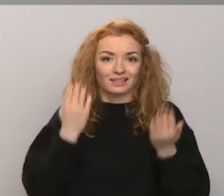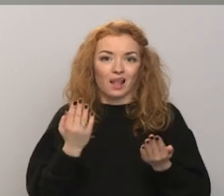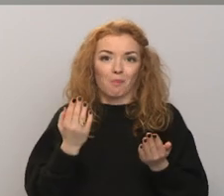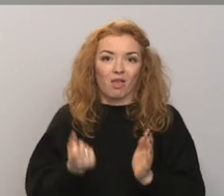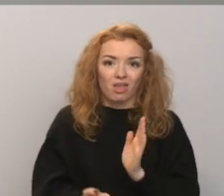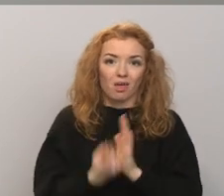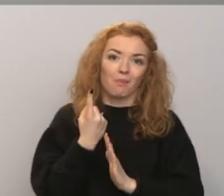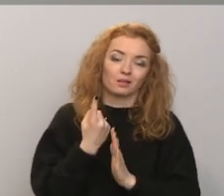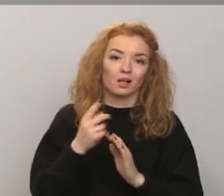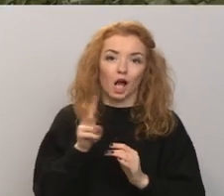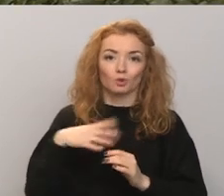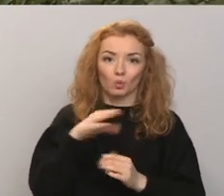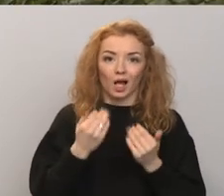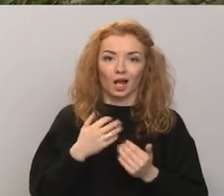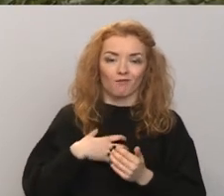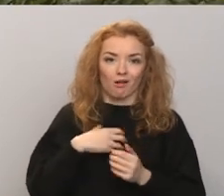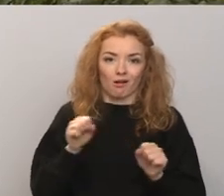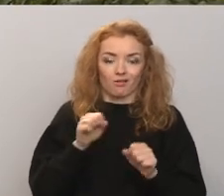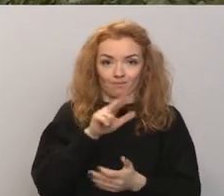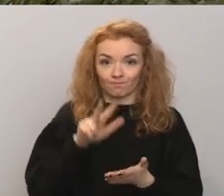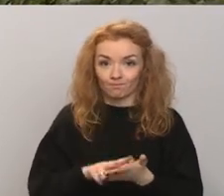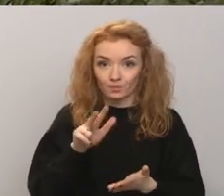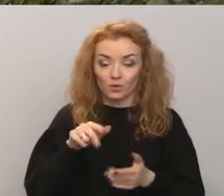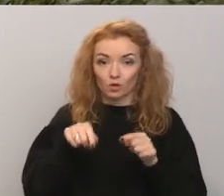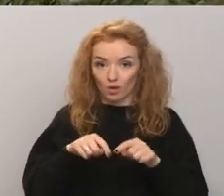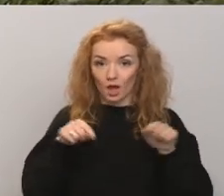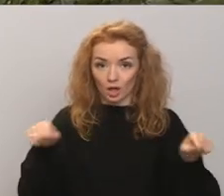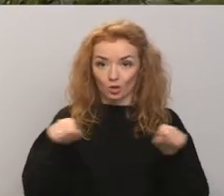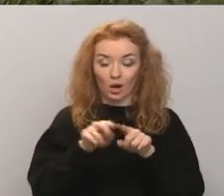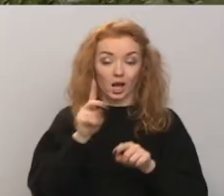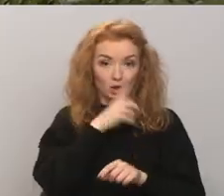faktori, kuri mums jāsaprot. Plānots, ka teritorija, kas